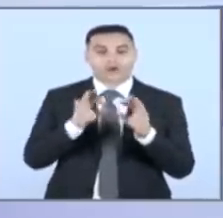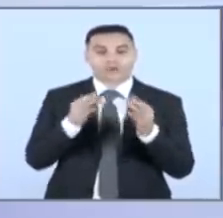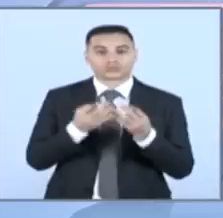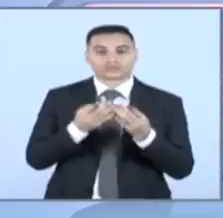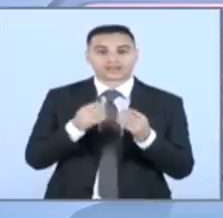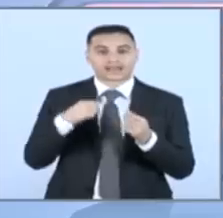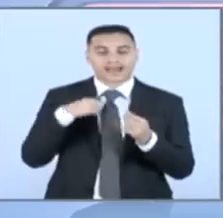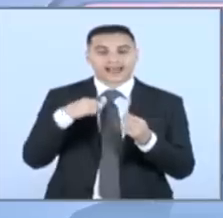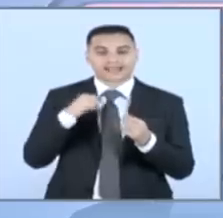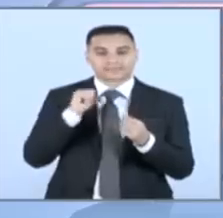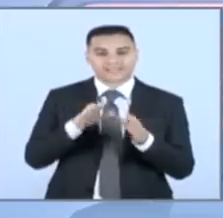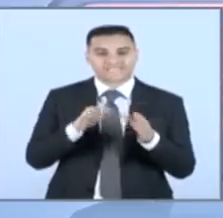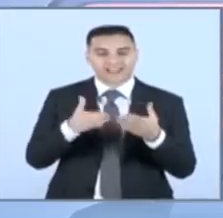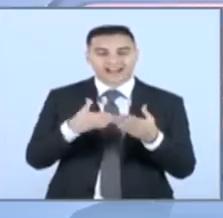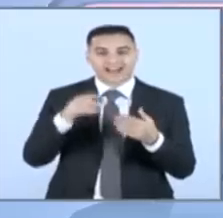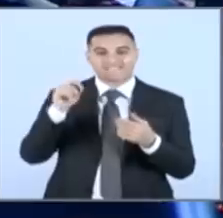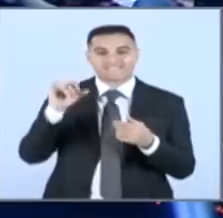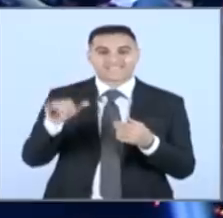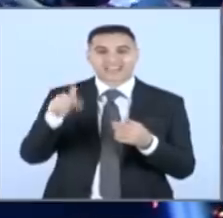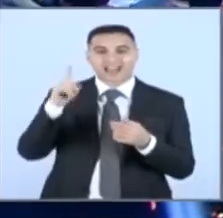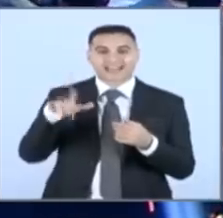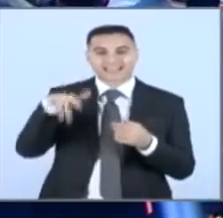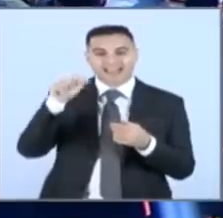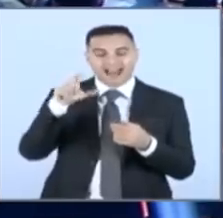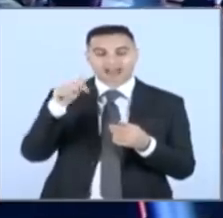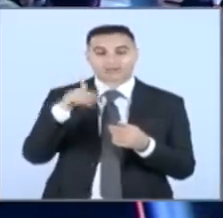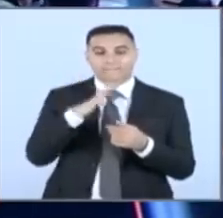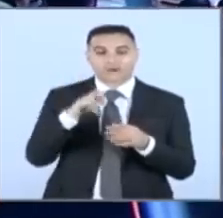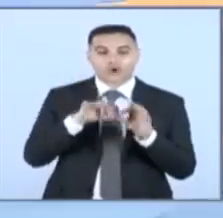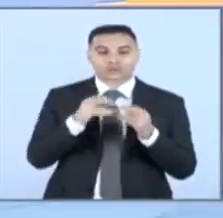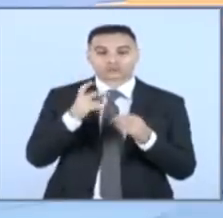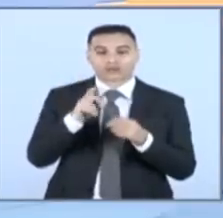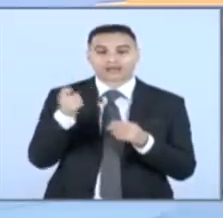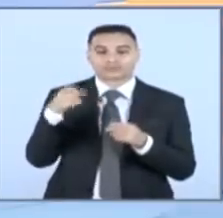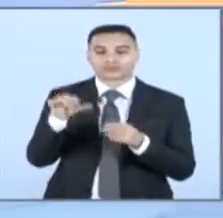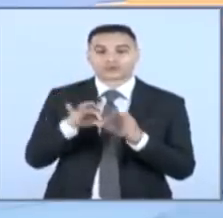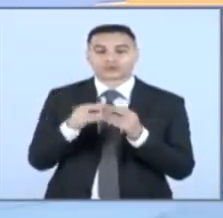لفياريال. 100 عيلة طه، 95 عيلة